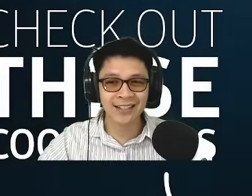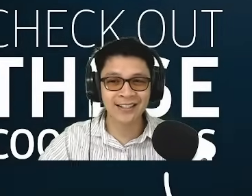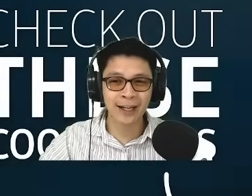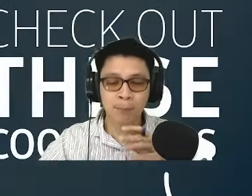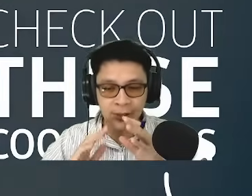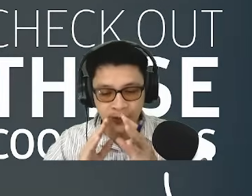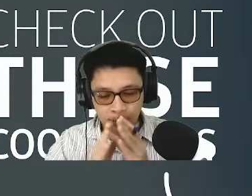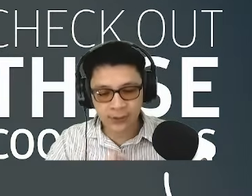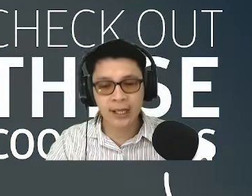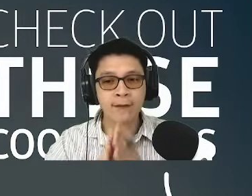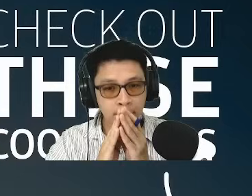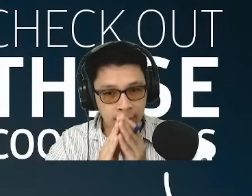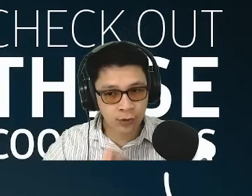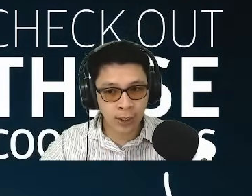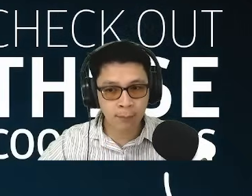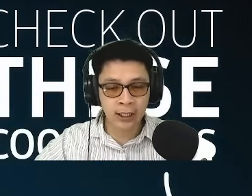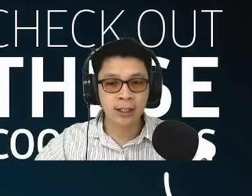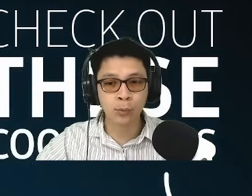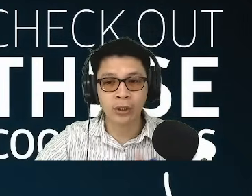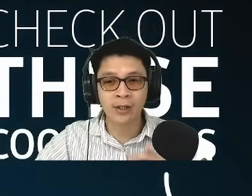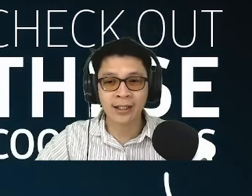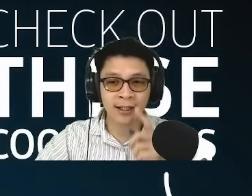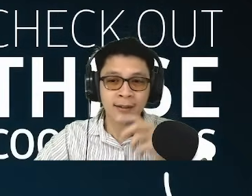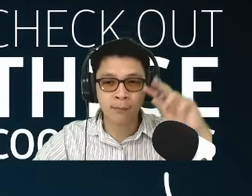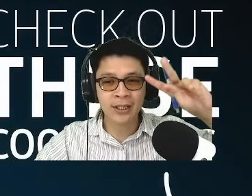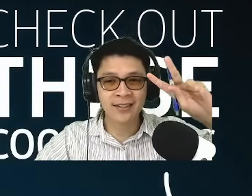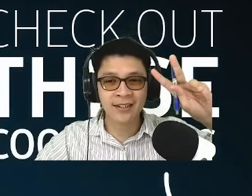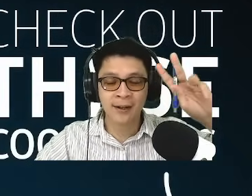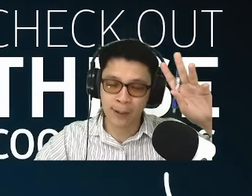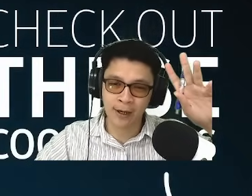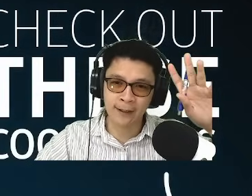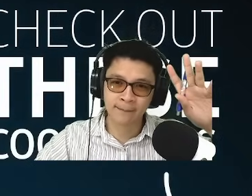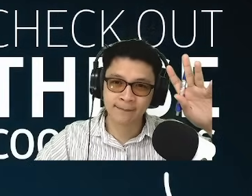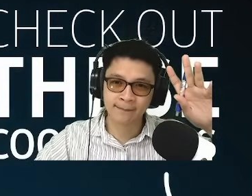guys next time. Please be safe, be dry, mag-ingat po kayo lagi. Peace, bye-bye.